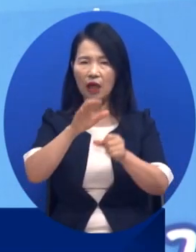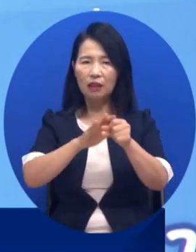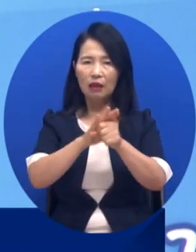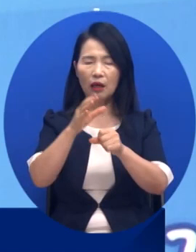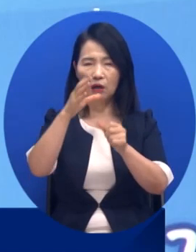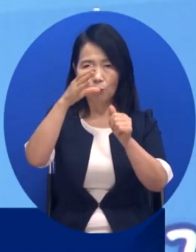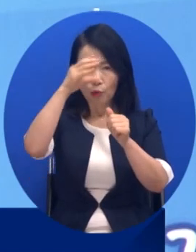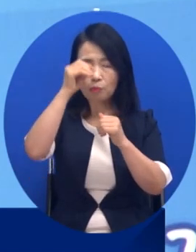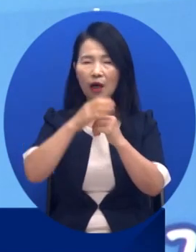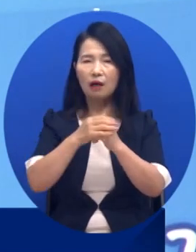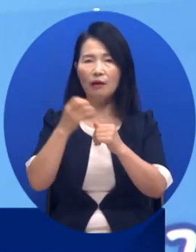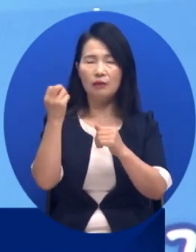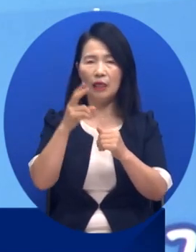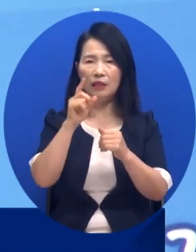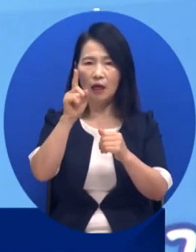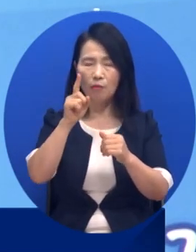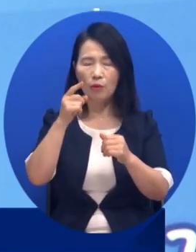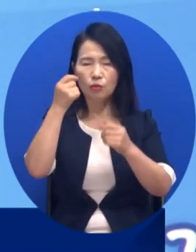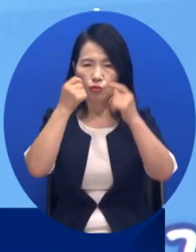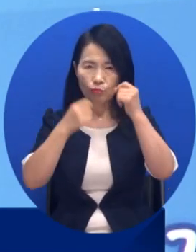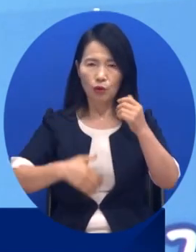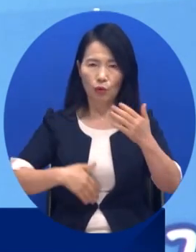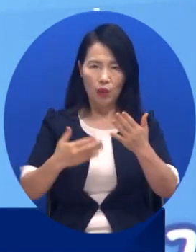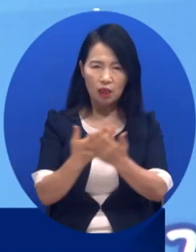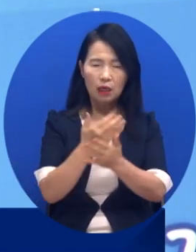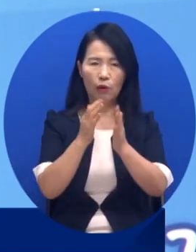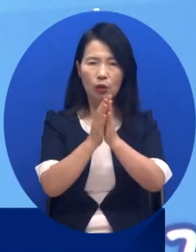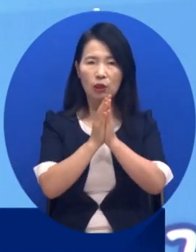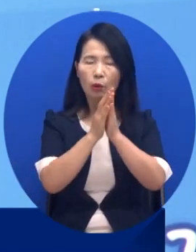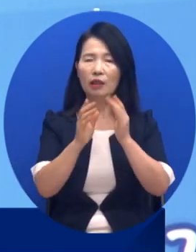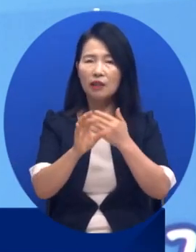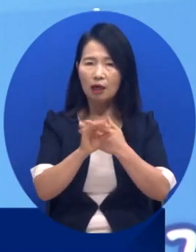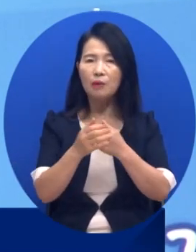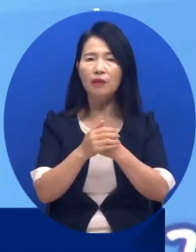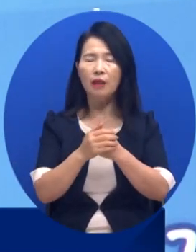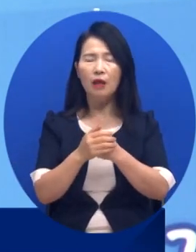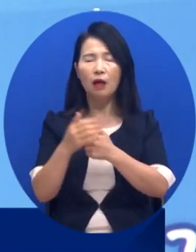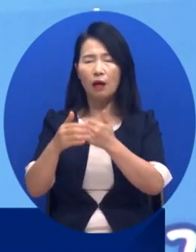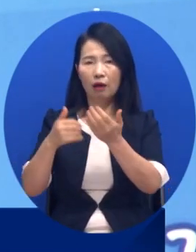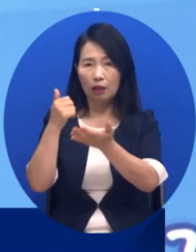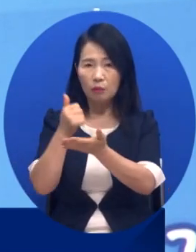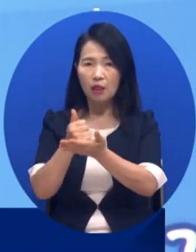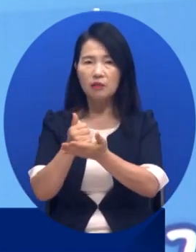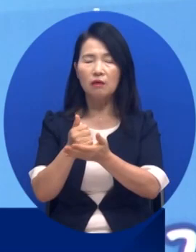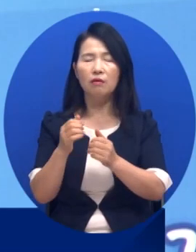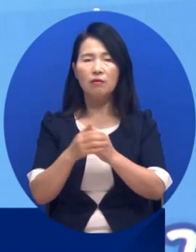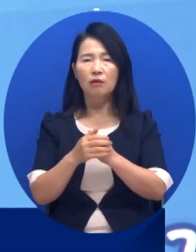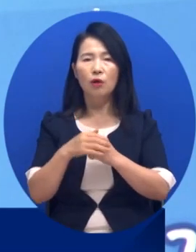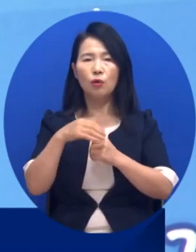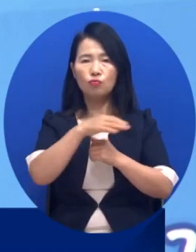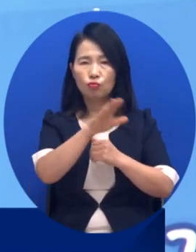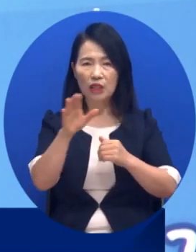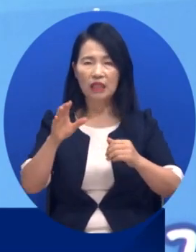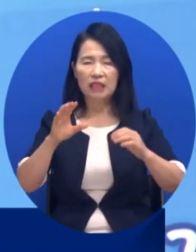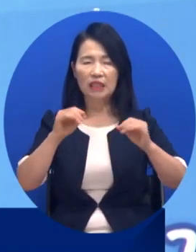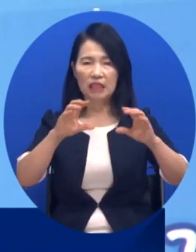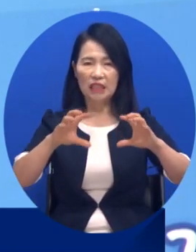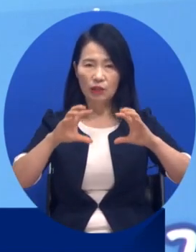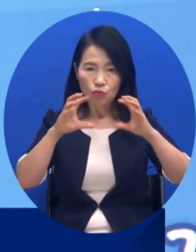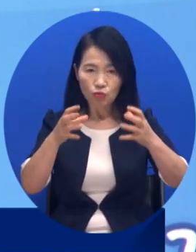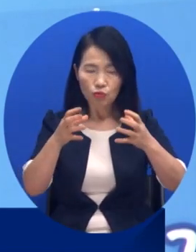한번 눈물로 회개하고 기도한다면 하나님께서 이 지구촌을 다시 한번 회복시켜